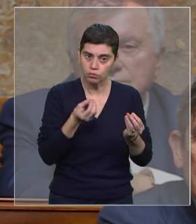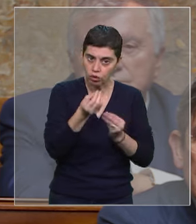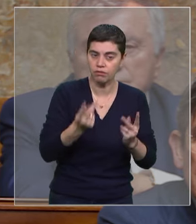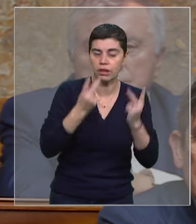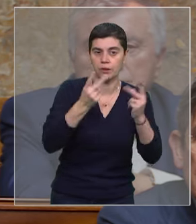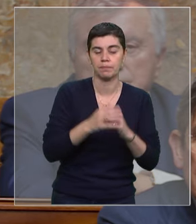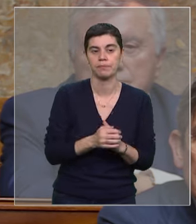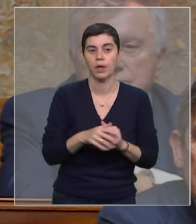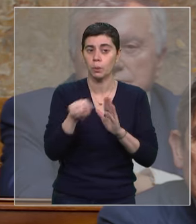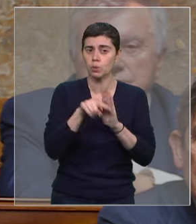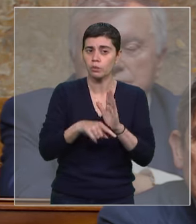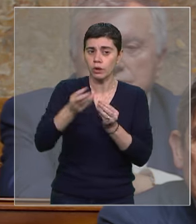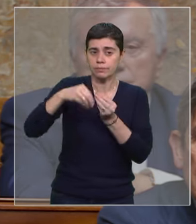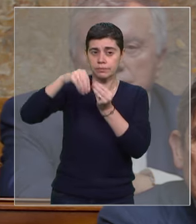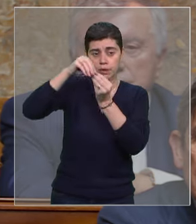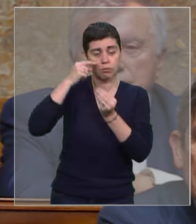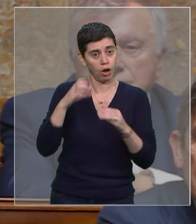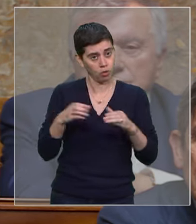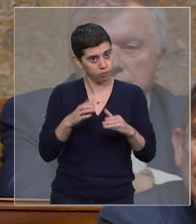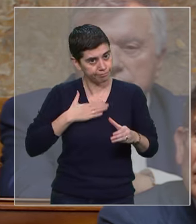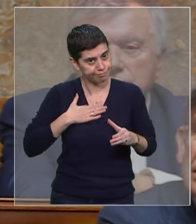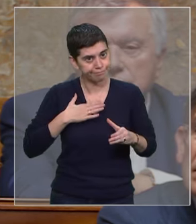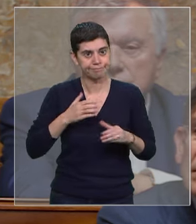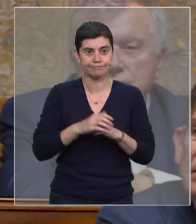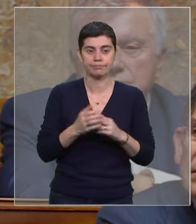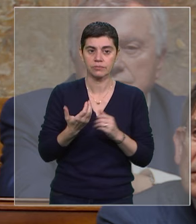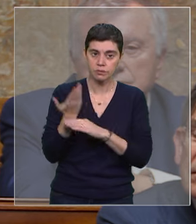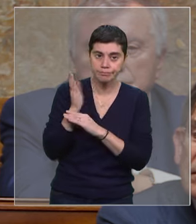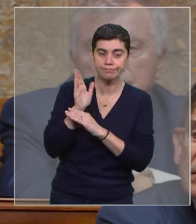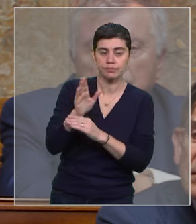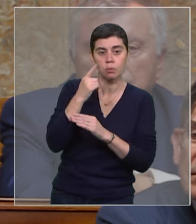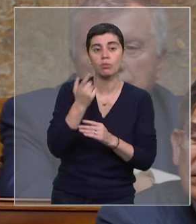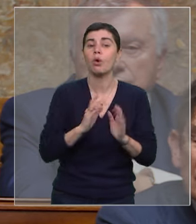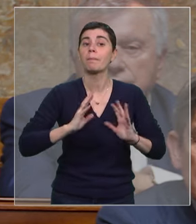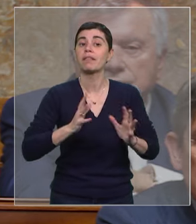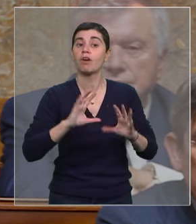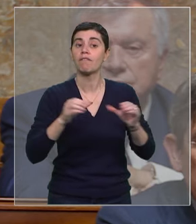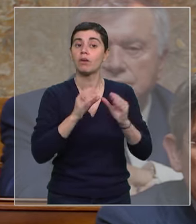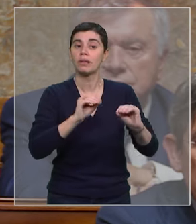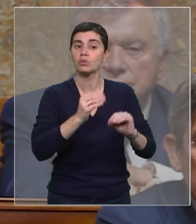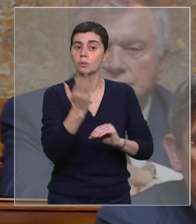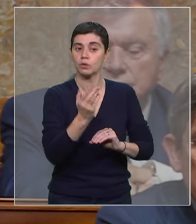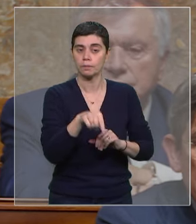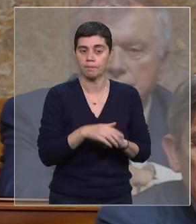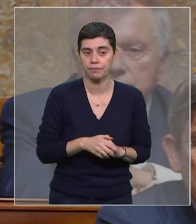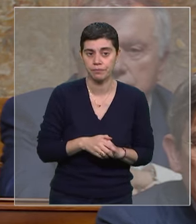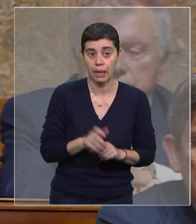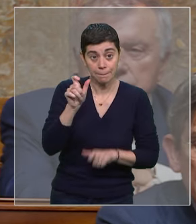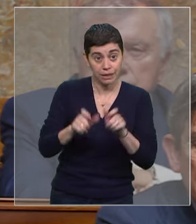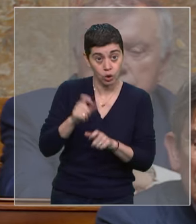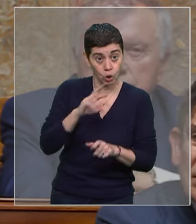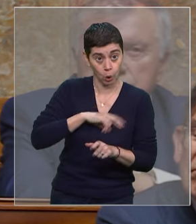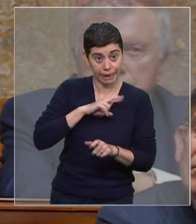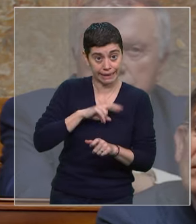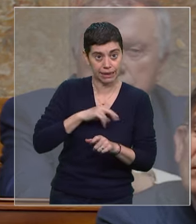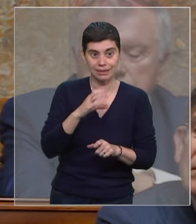enrichie de mesures que j'ai pu porter pour le groupe démocrate en faveur de la formation des bénévoles. Concrètement, les nouveaux retraités pourront mobiliser